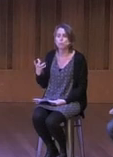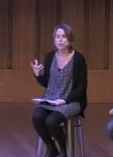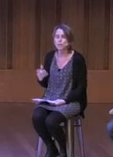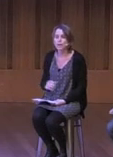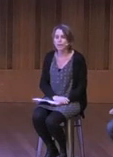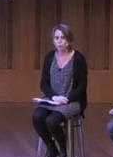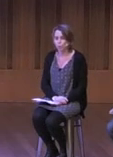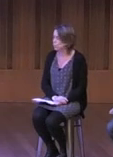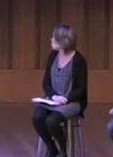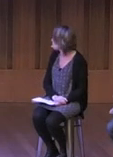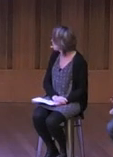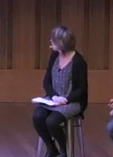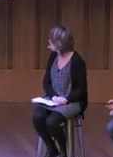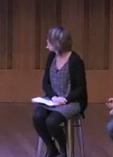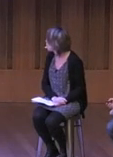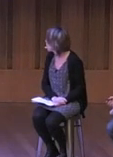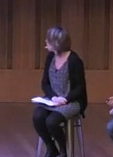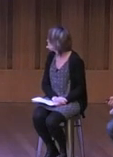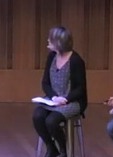nosaltres vam proposar en aquest concurs.